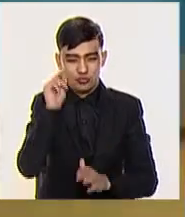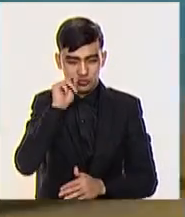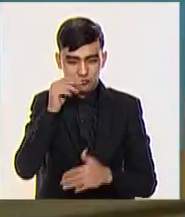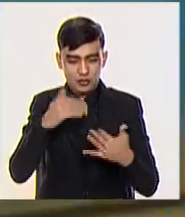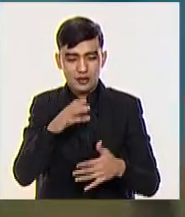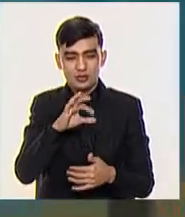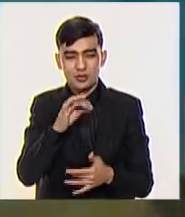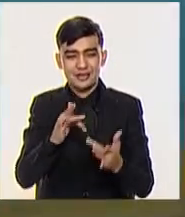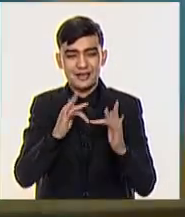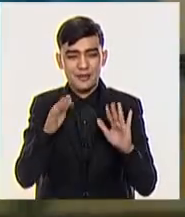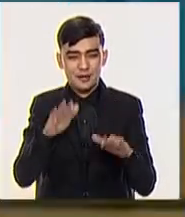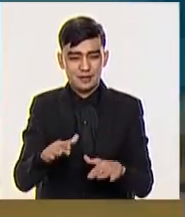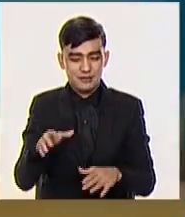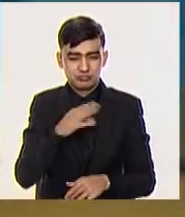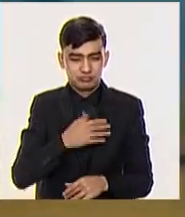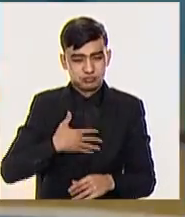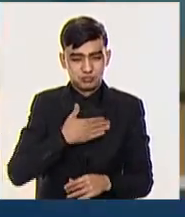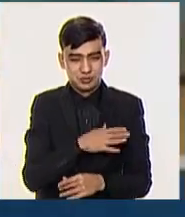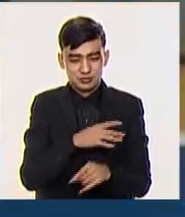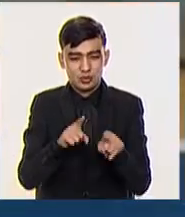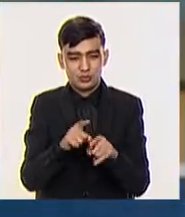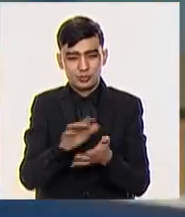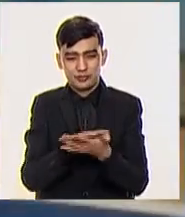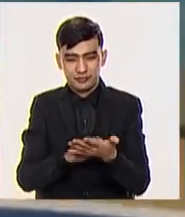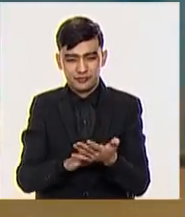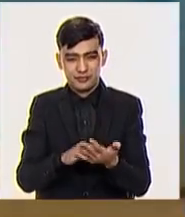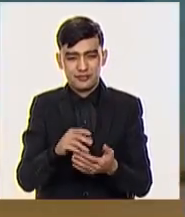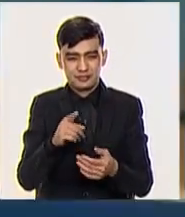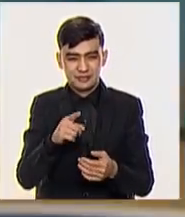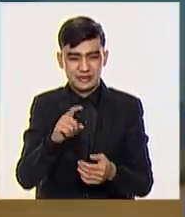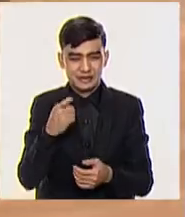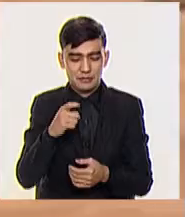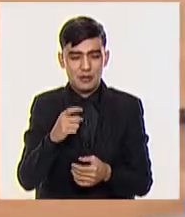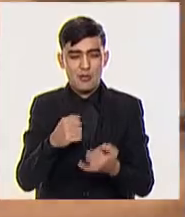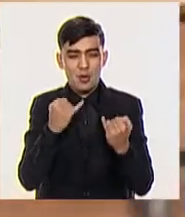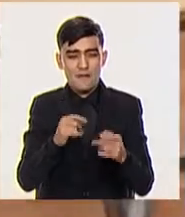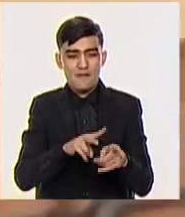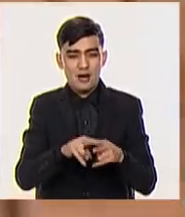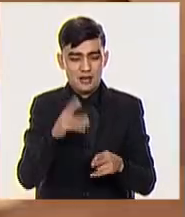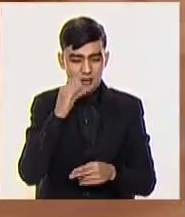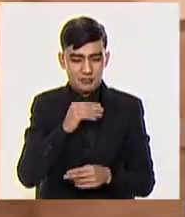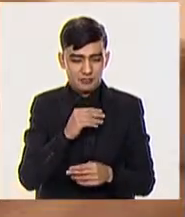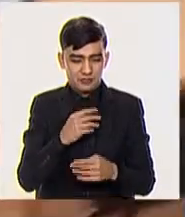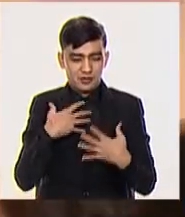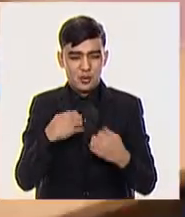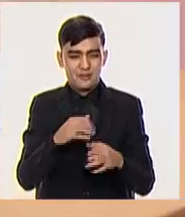социальных сетях родители выразили обеспокоенность тем, что дезинфицирующие растворы могут плохо повлиять на здоровье